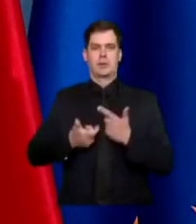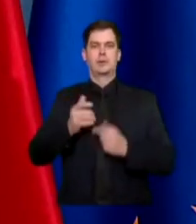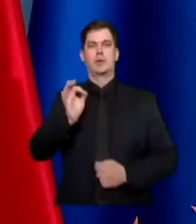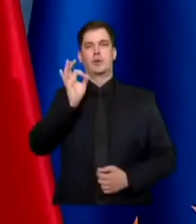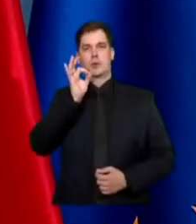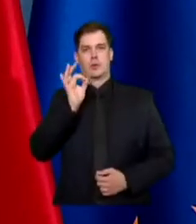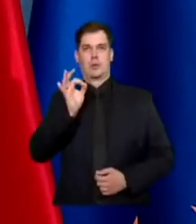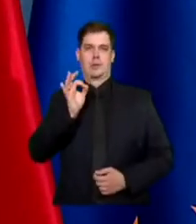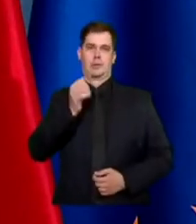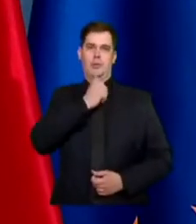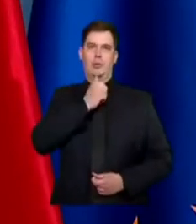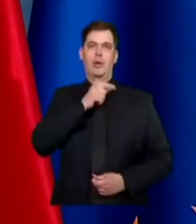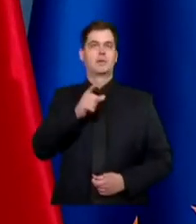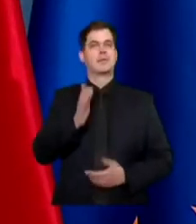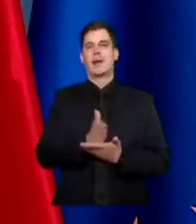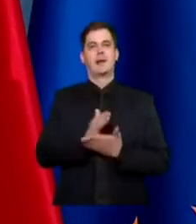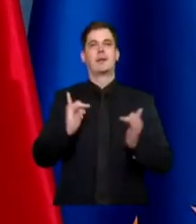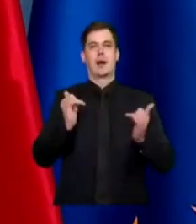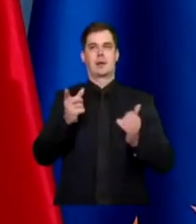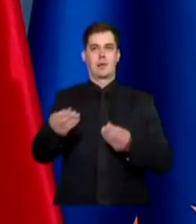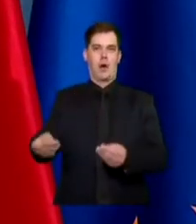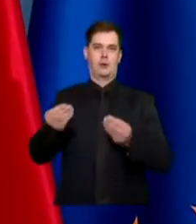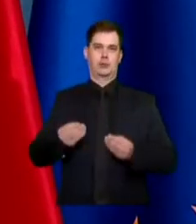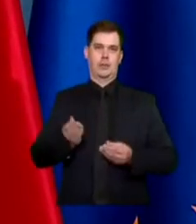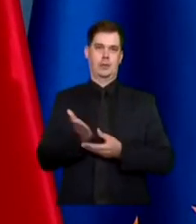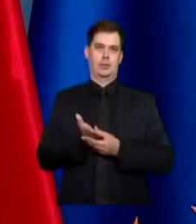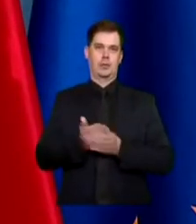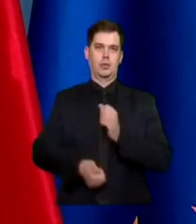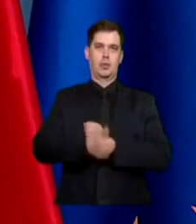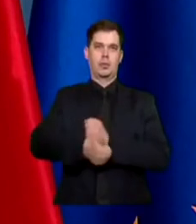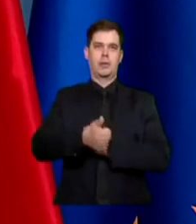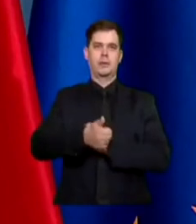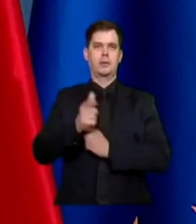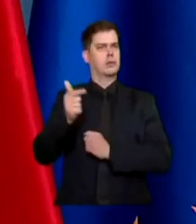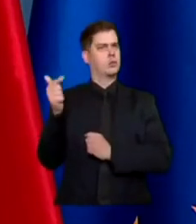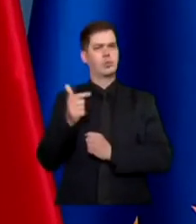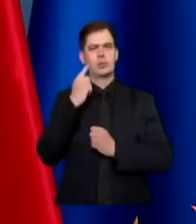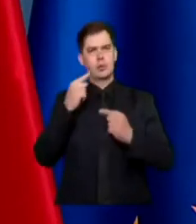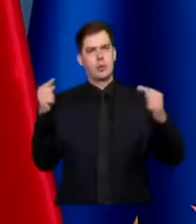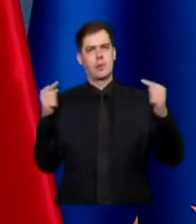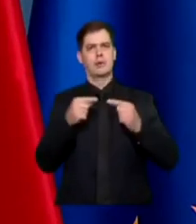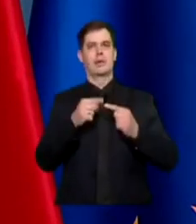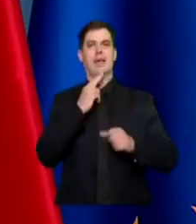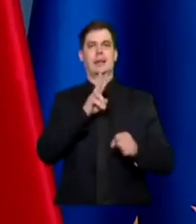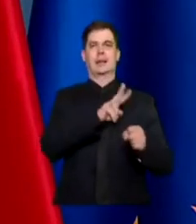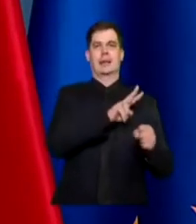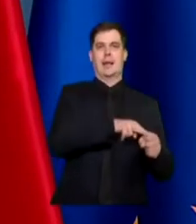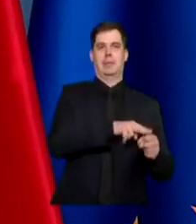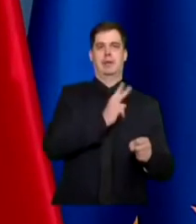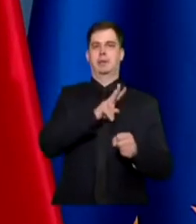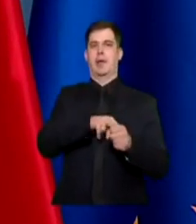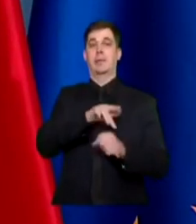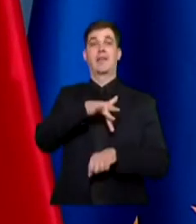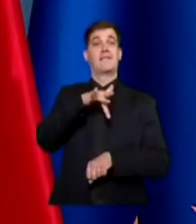podjęcia wyzwaniem będzie sam proces rekrutacji, który musi być dostosowany właśnie do tych terminów